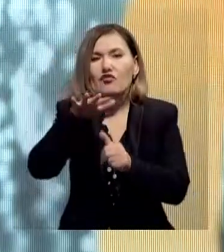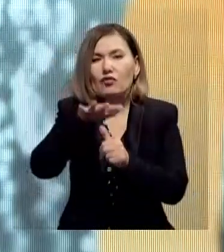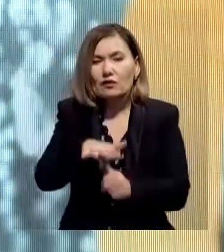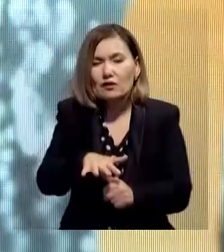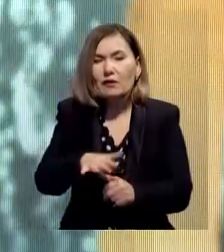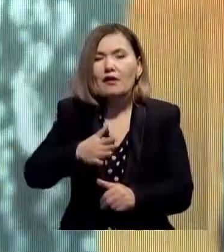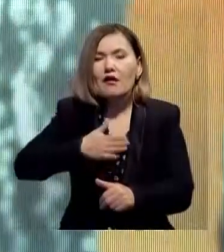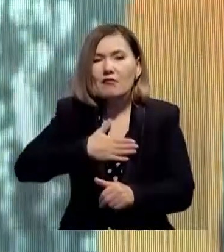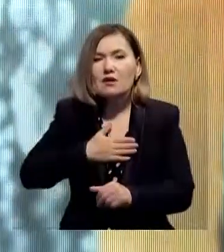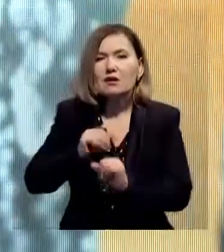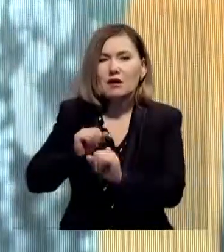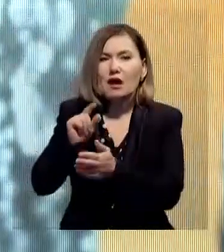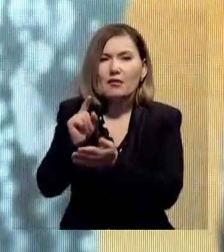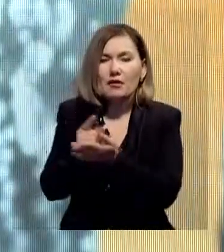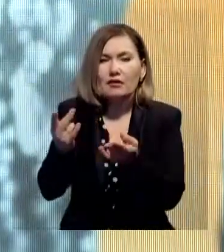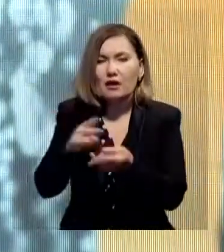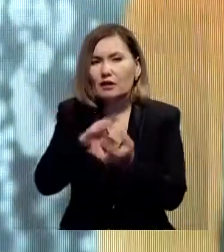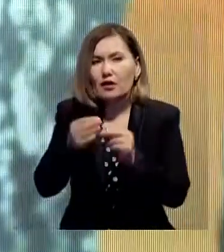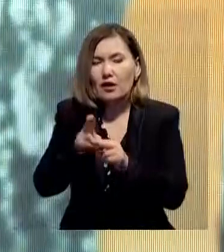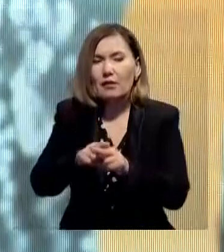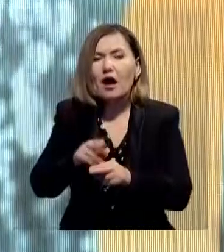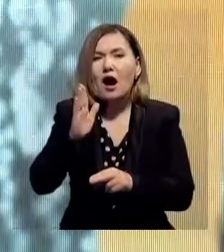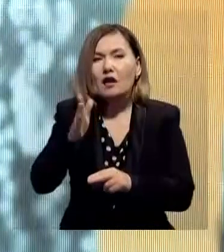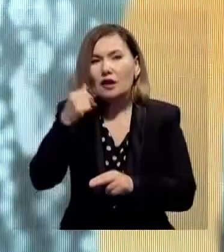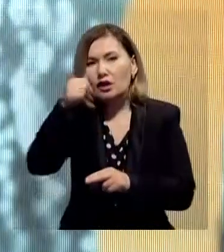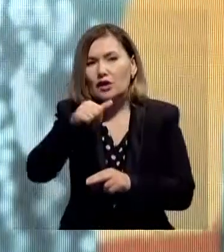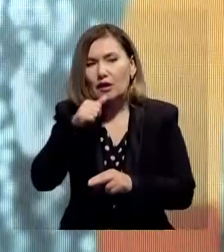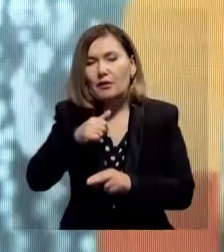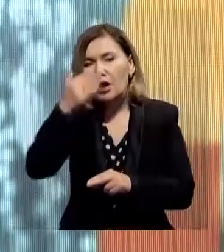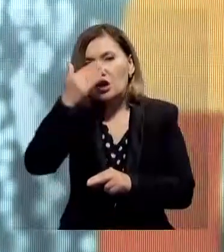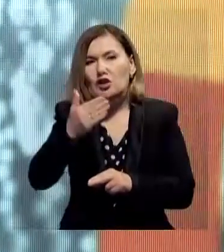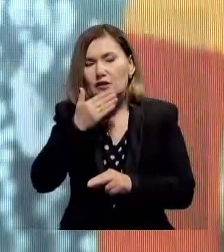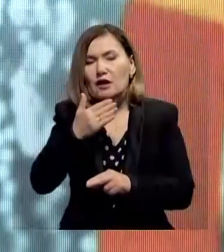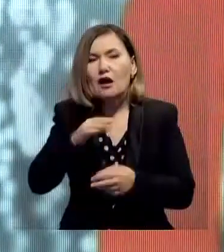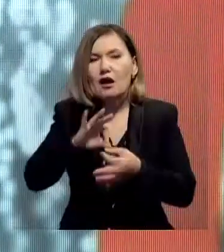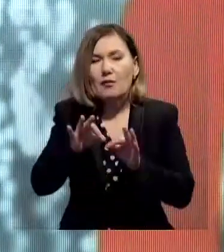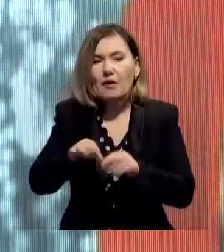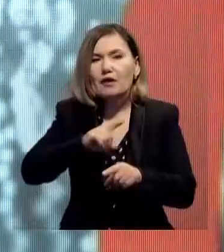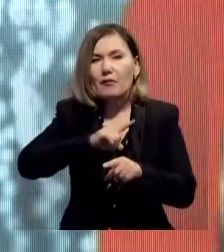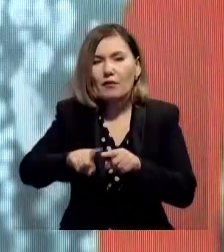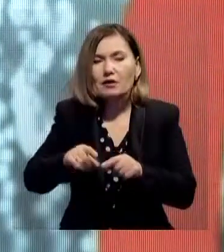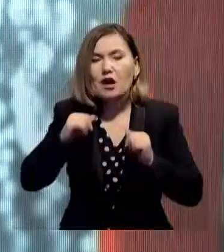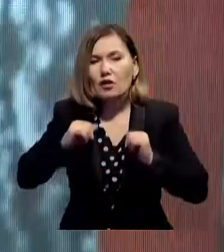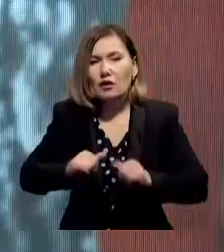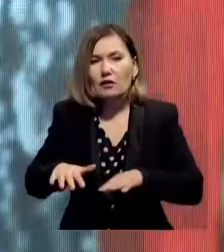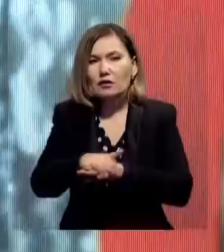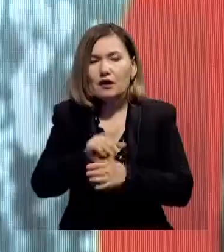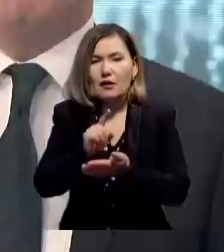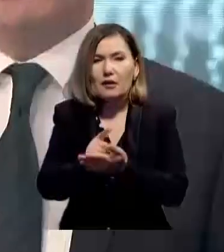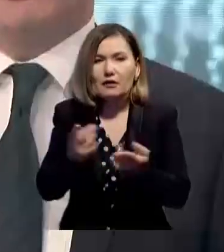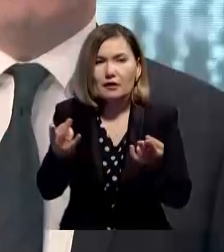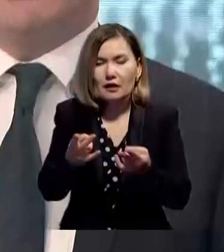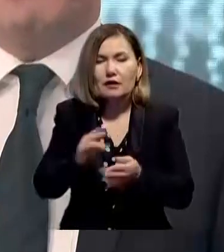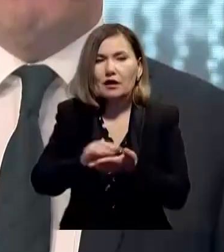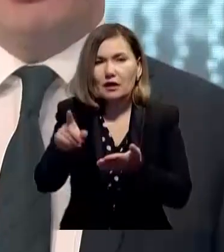деп мәлімдеді. Біз өз тарапымыздан алдағы жылы жазғы олимпиада ойындары өтетін елде тез арада тыныштық орнаған тілейміз. Мендегі